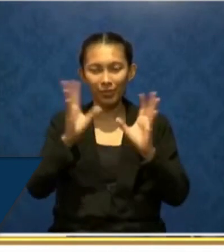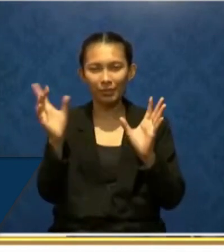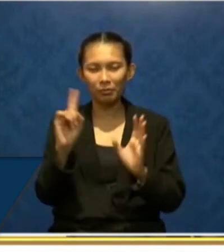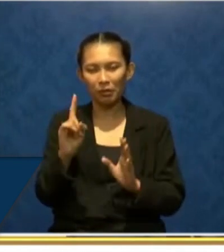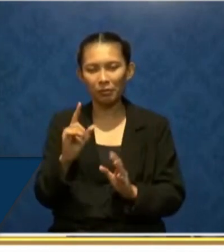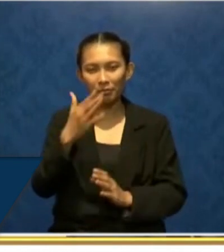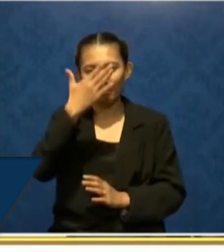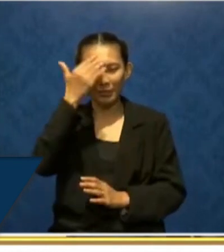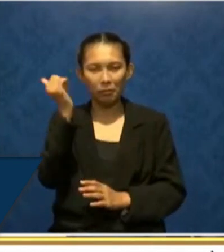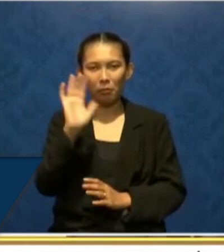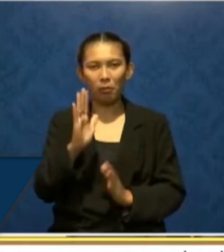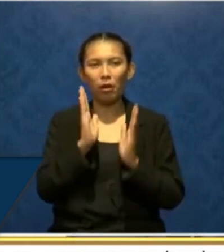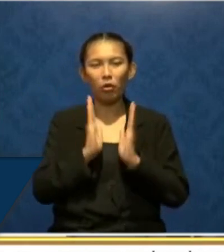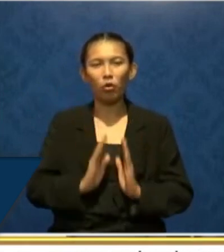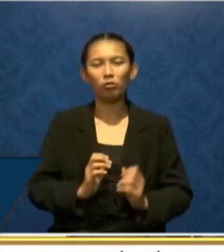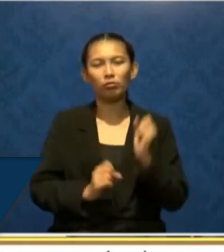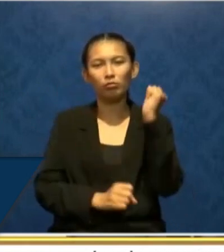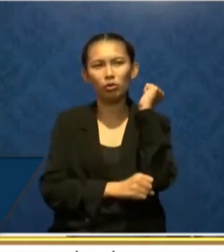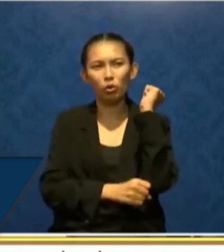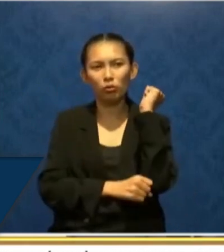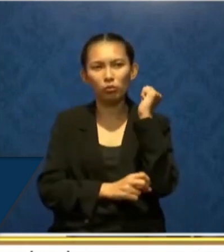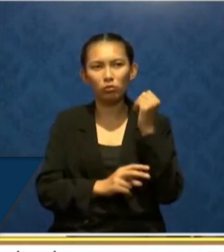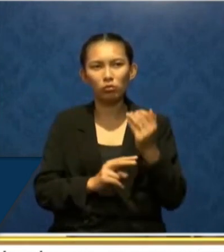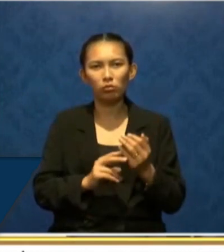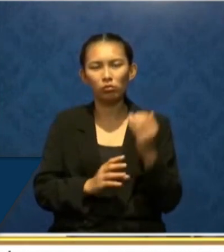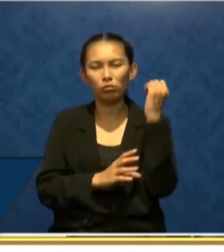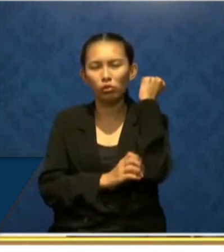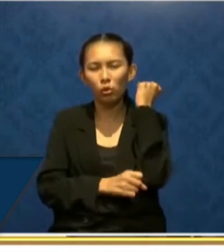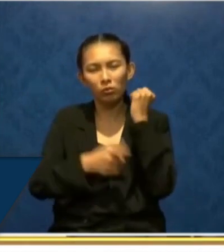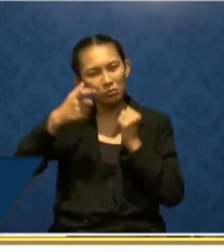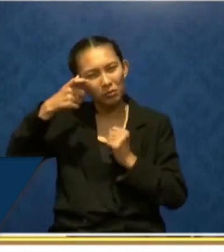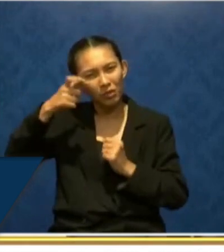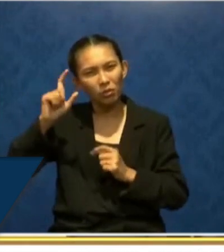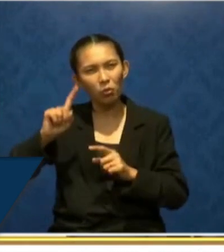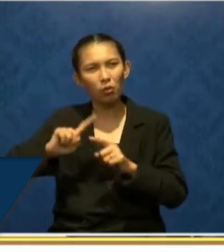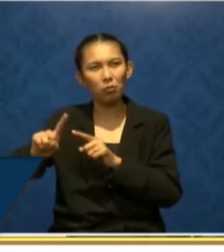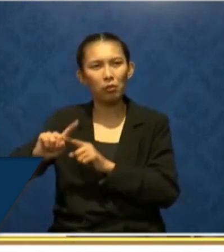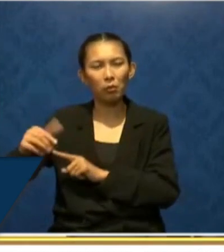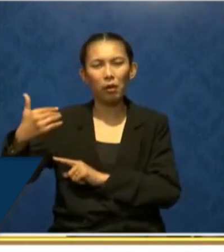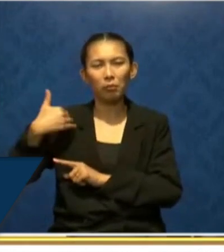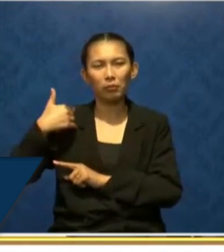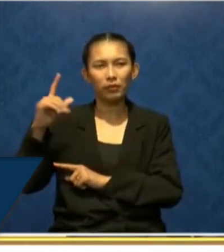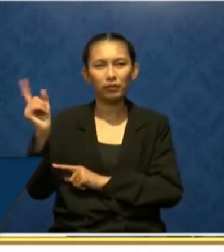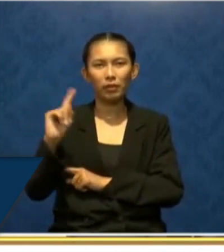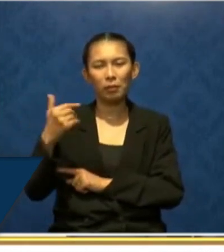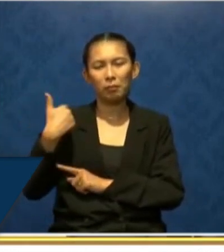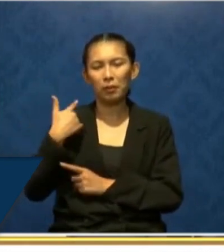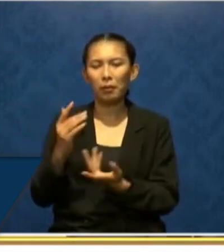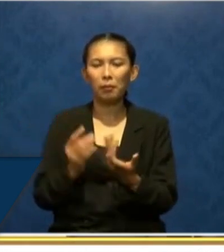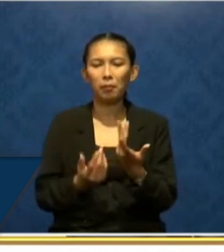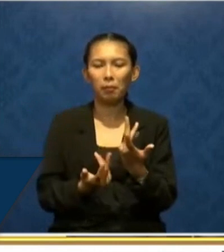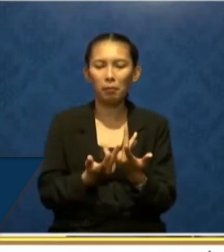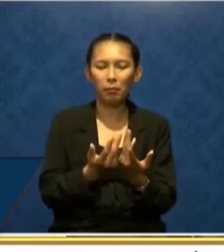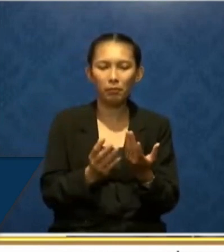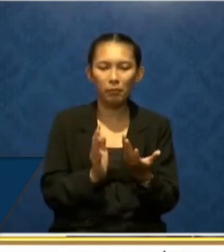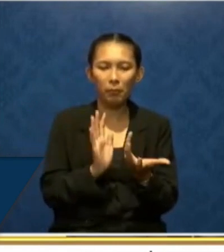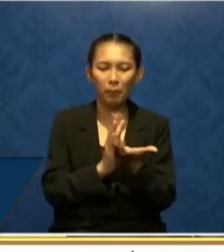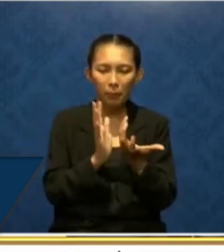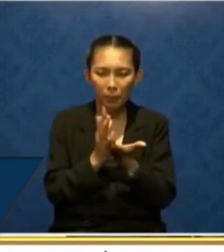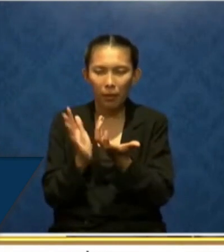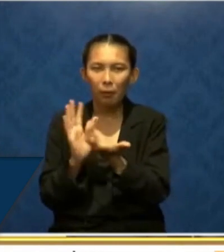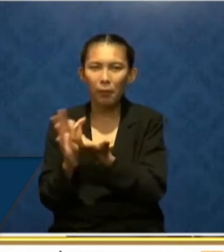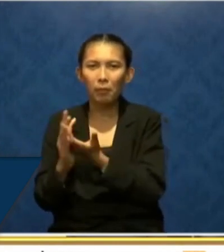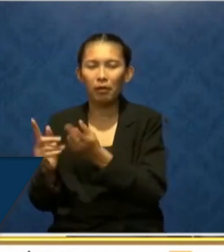พี่น้องคนจนเมืองคนจนที่อยู่ต่างจังหวัดเขายังมีพืชไร่ยังมี